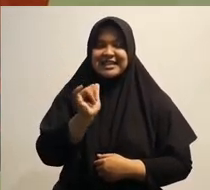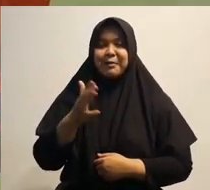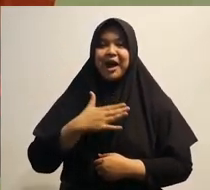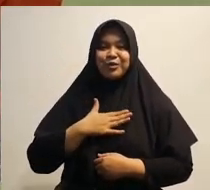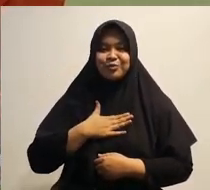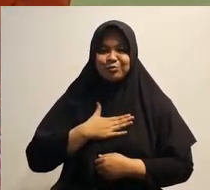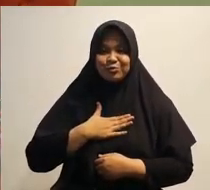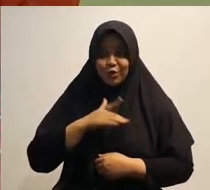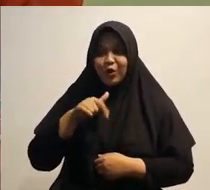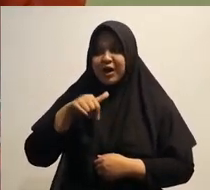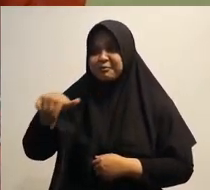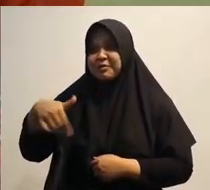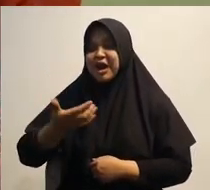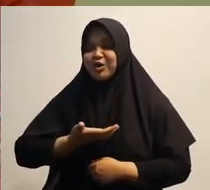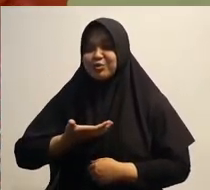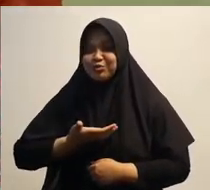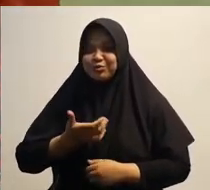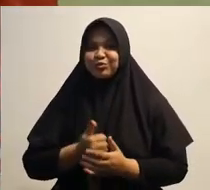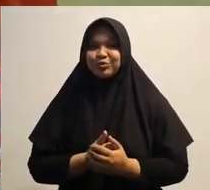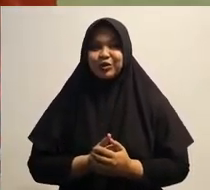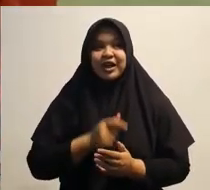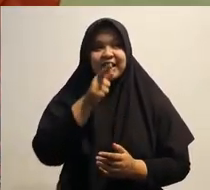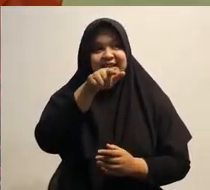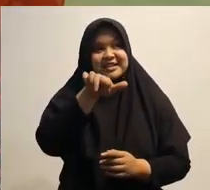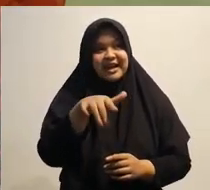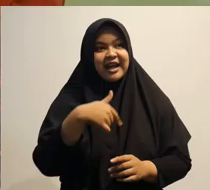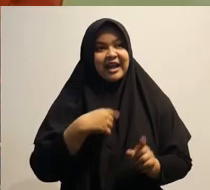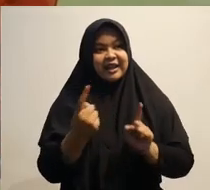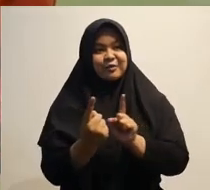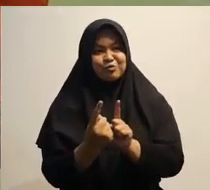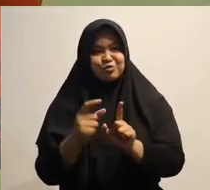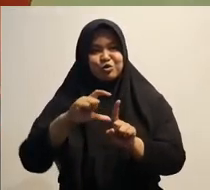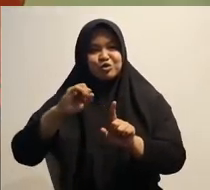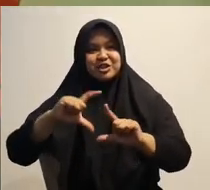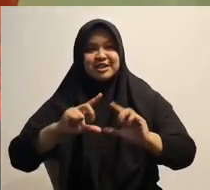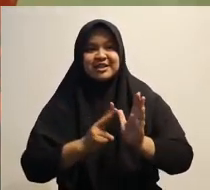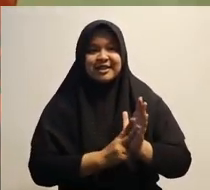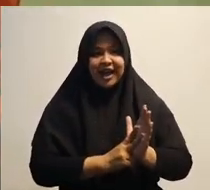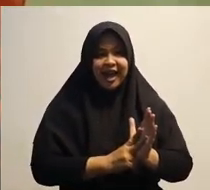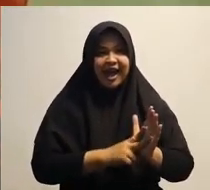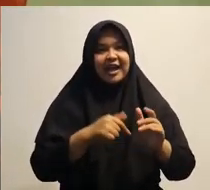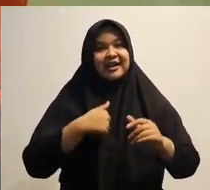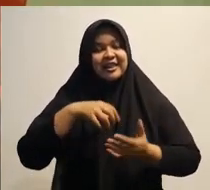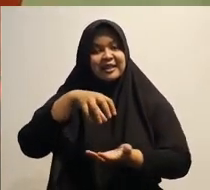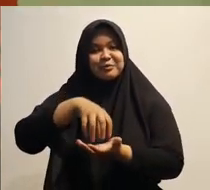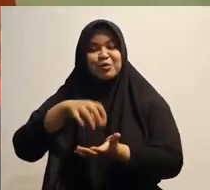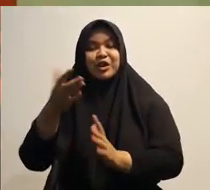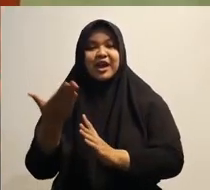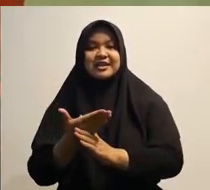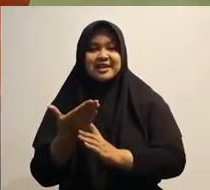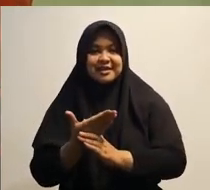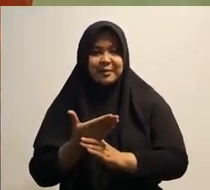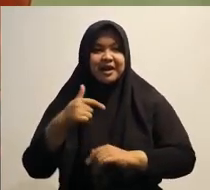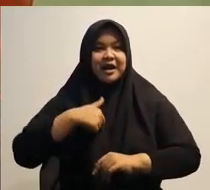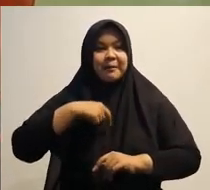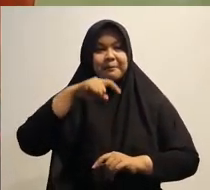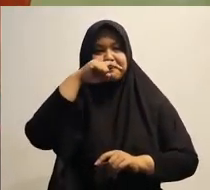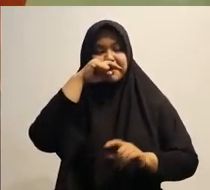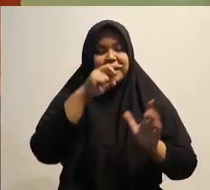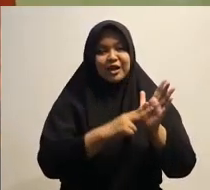aku? Langsung ketemu. Nanti ada itu di sana, ketemu ada Mbak Dian, kemudian ada Bukas Mas yang sudah aksesibel, kemudian ada